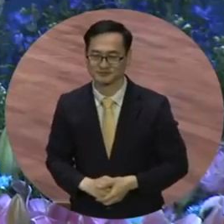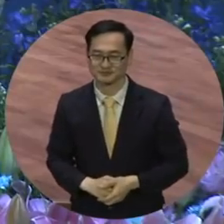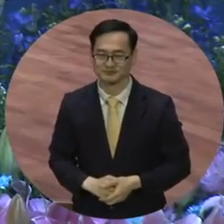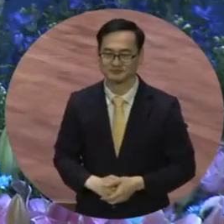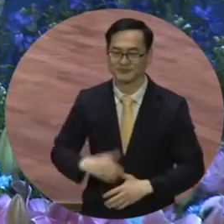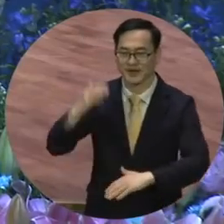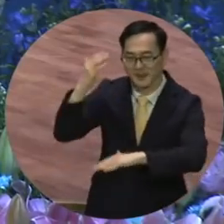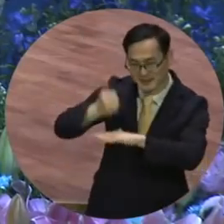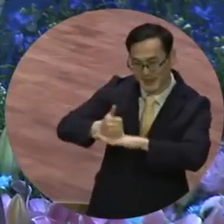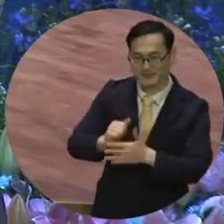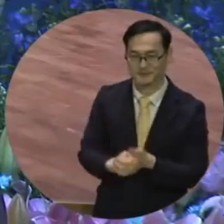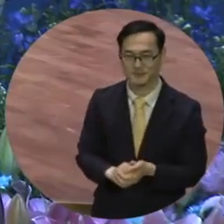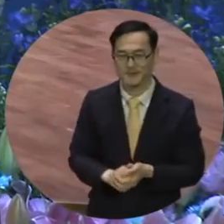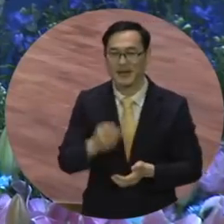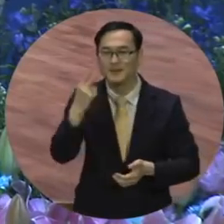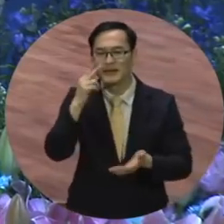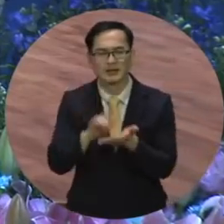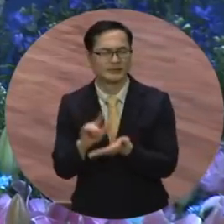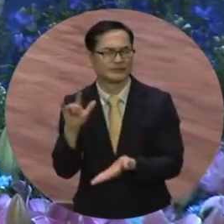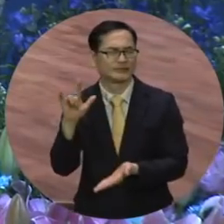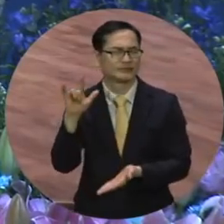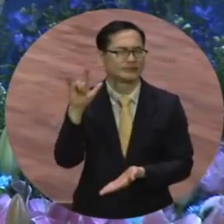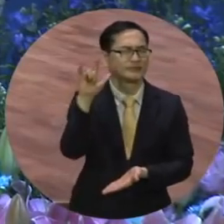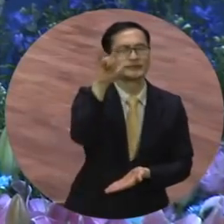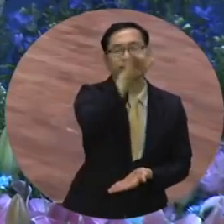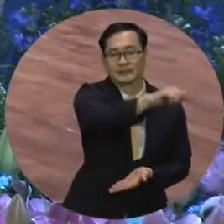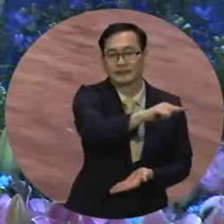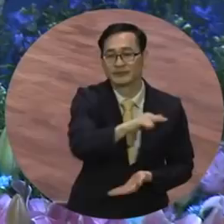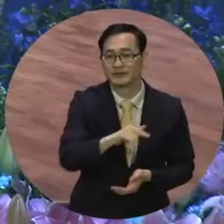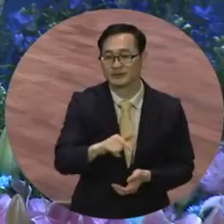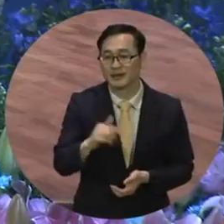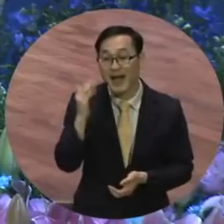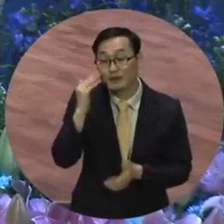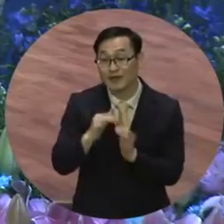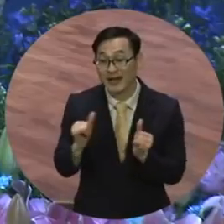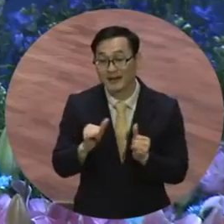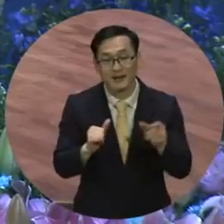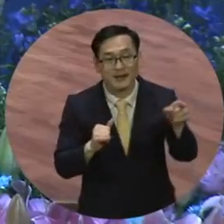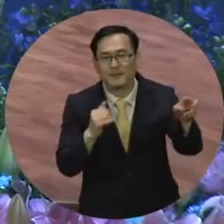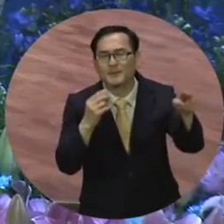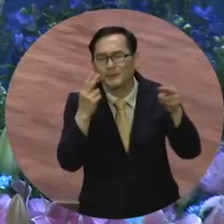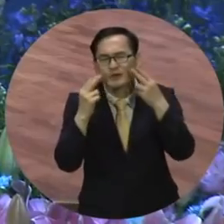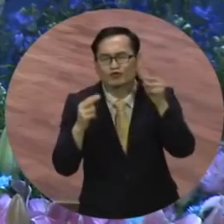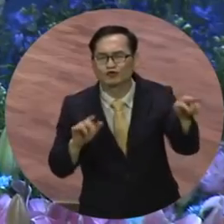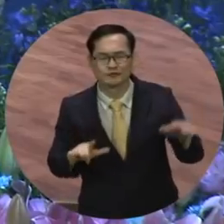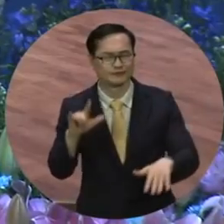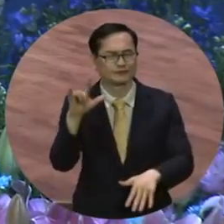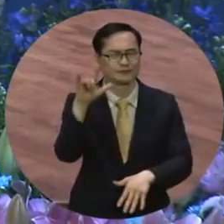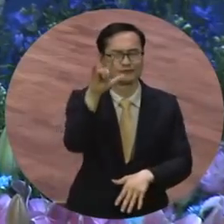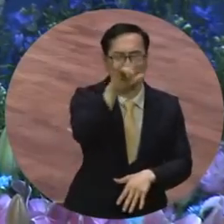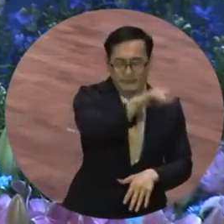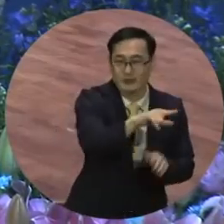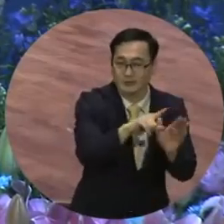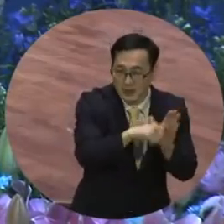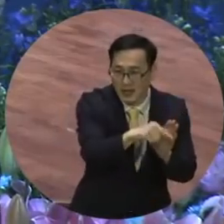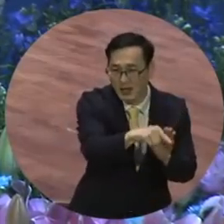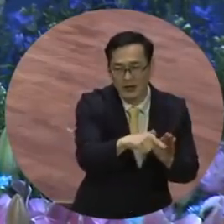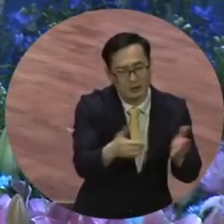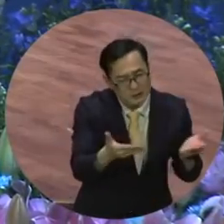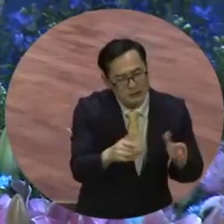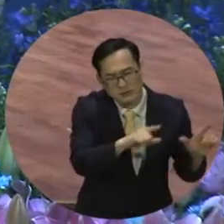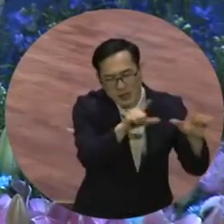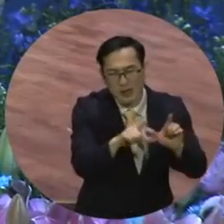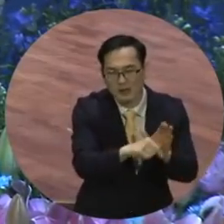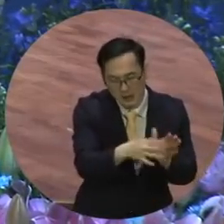미국에 이민을 간 한 교민이 처음 이민 갔을 때 얼마나 경제적으로 어렵습니까? 그러니까